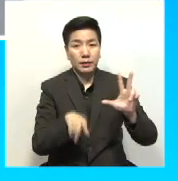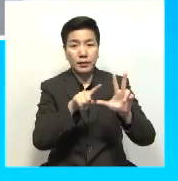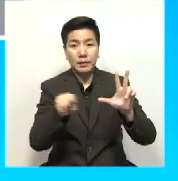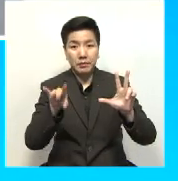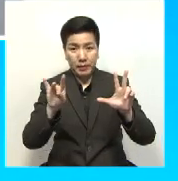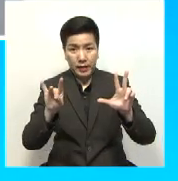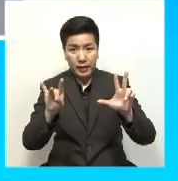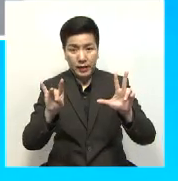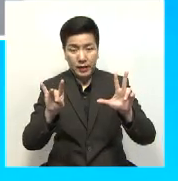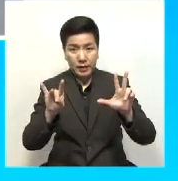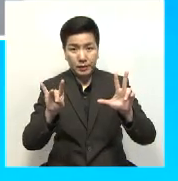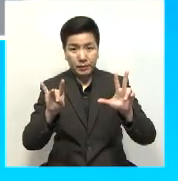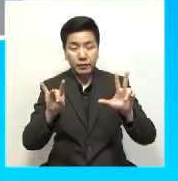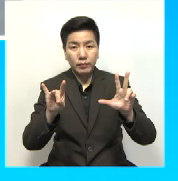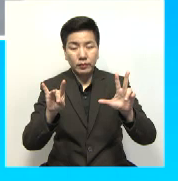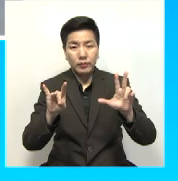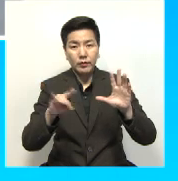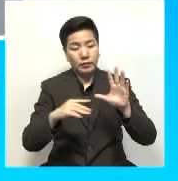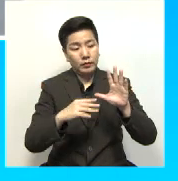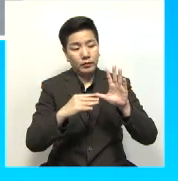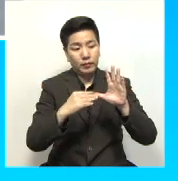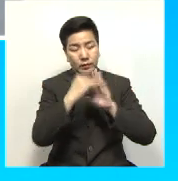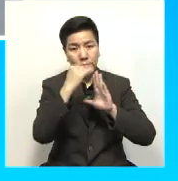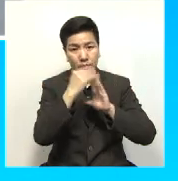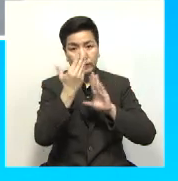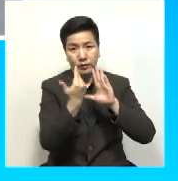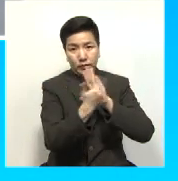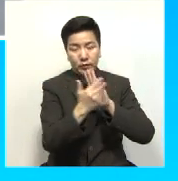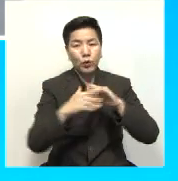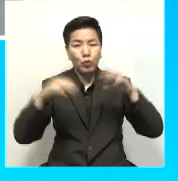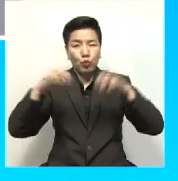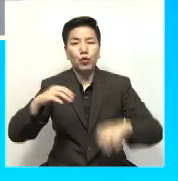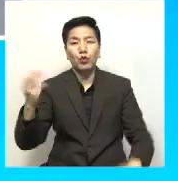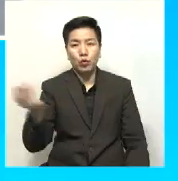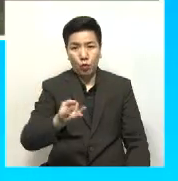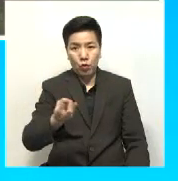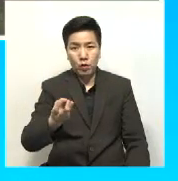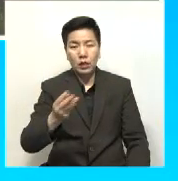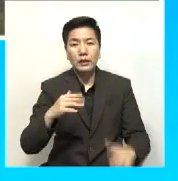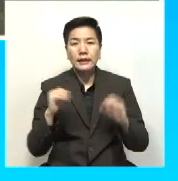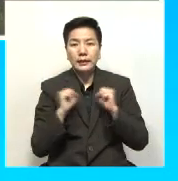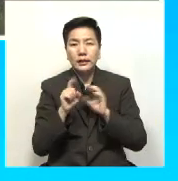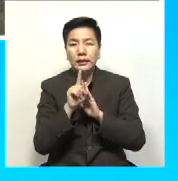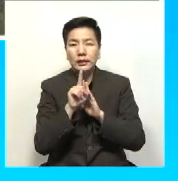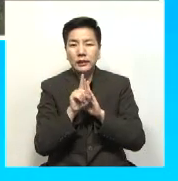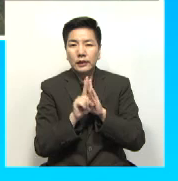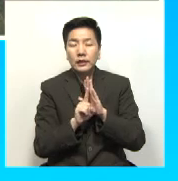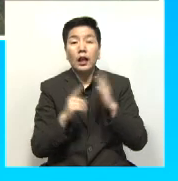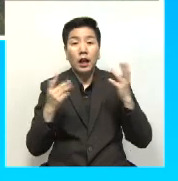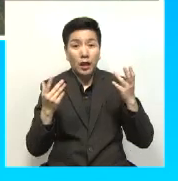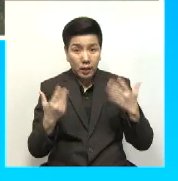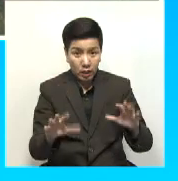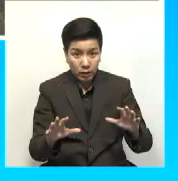าเป็นทางภาคเหนือภาคตะวันออกเฉียงเหนือเนี่ยฝนจะน้อยลงนะครับแล้วก็อุณหภูมิจะลดลงในระยะนั้นแต่ว่